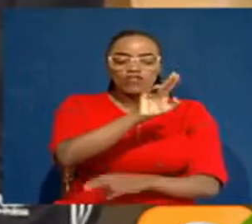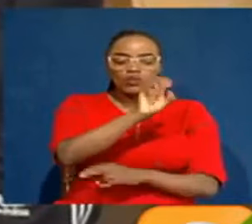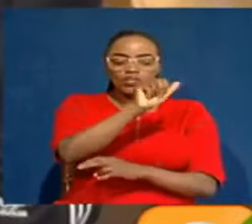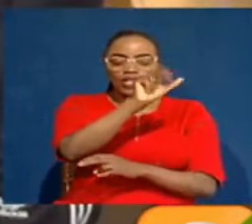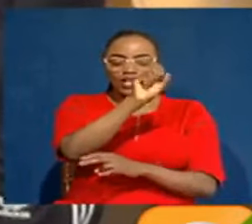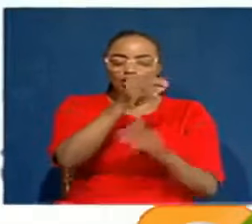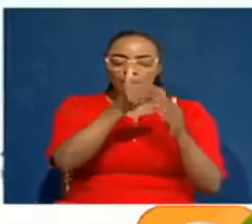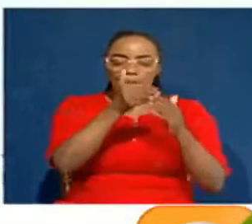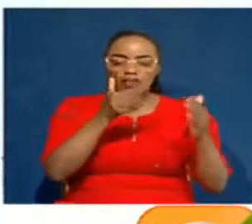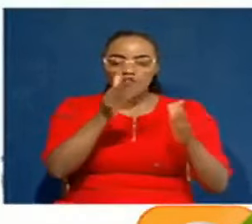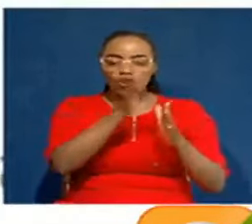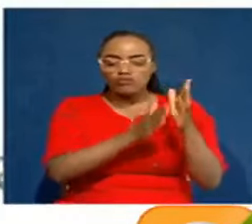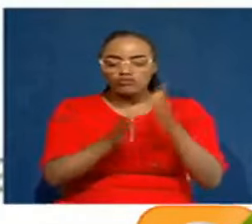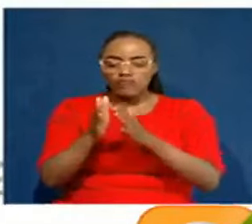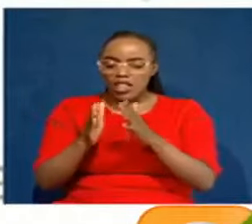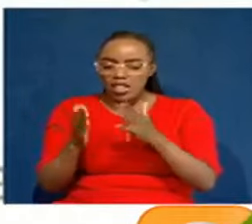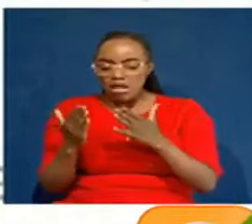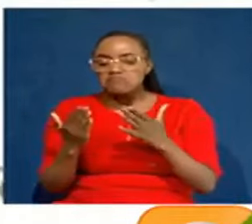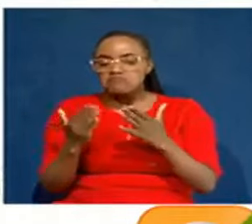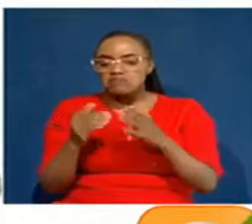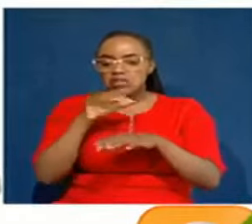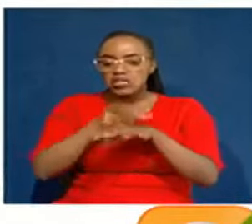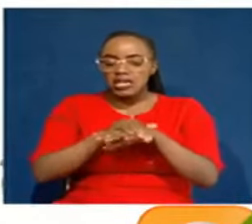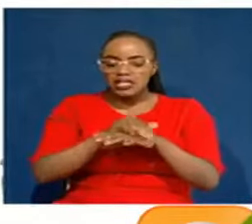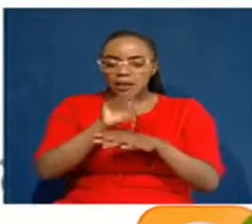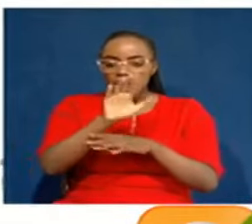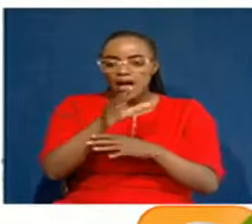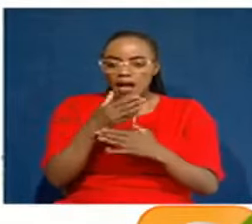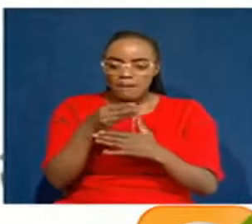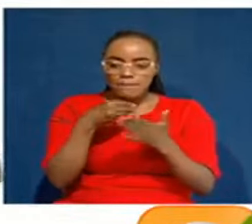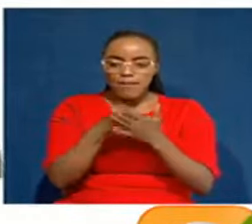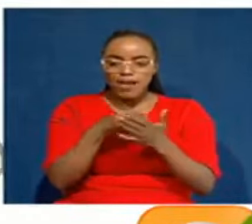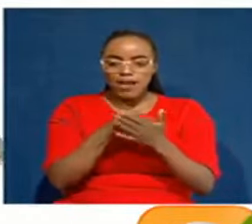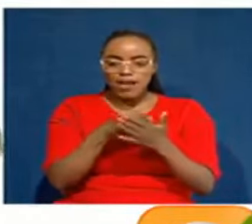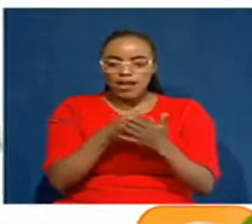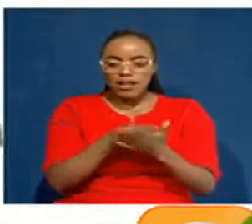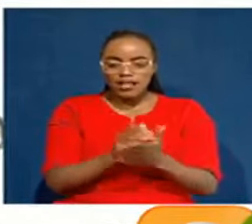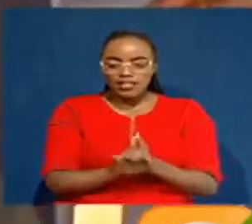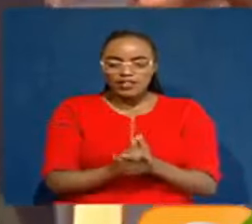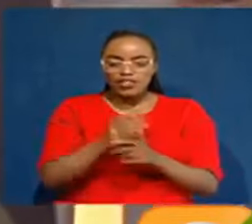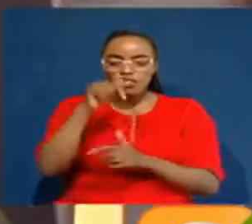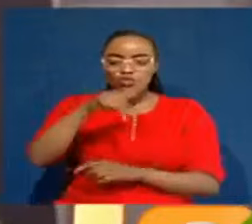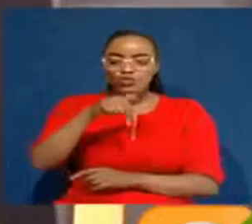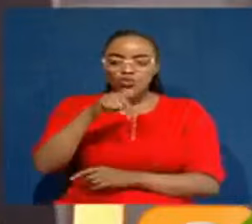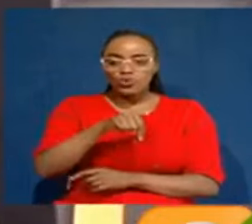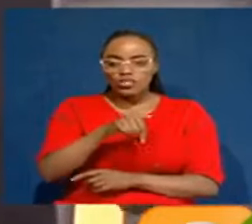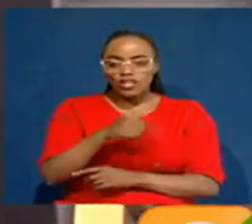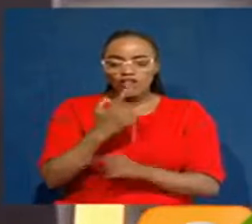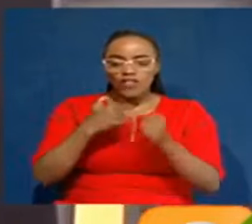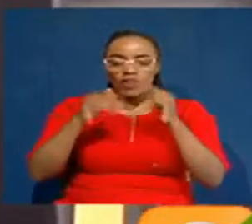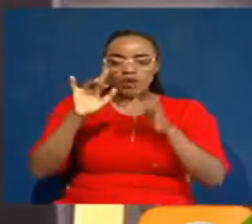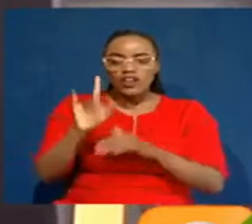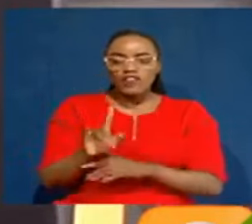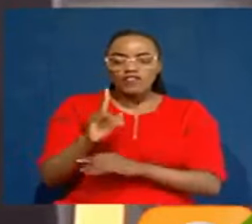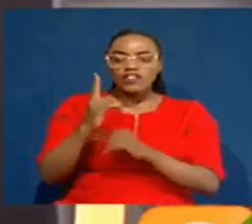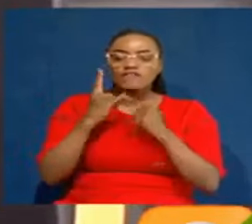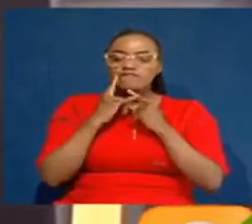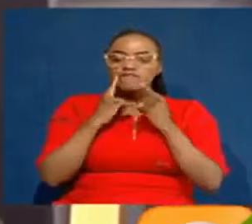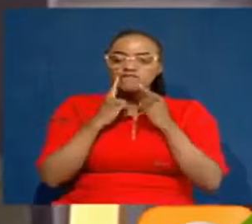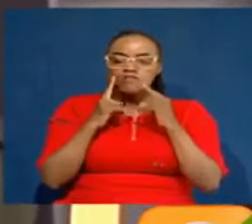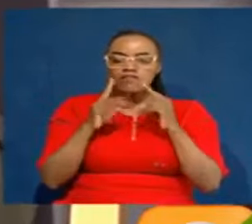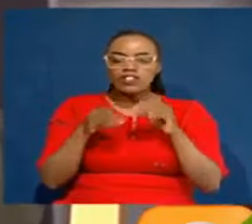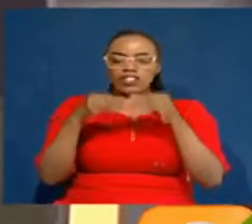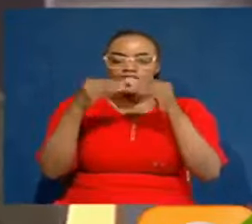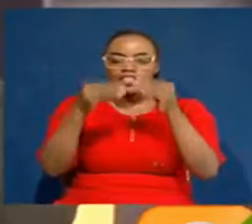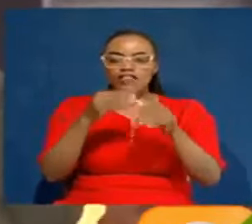walivyoahidi, tayari washindi wameanza kupokea hundi yao. Hii leo, washindi wa kwanza wakitangazwa na